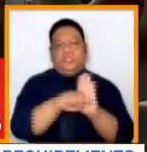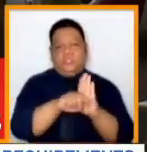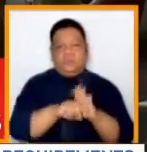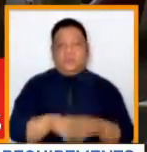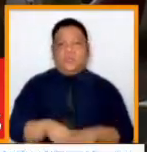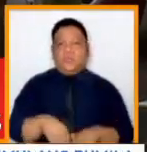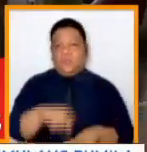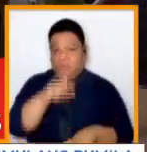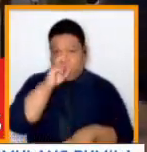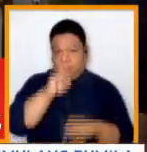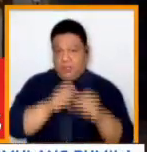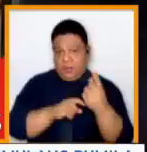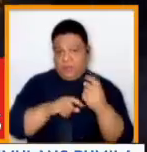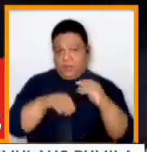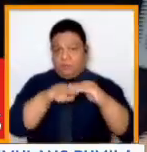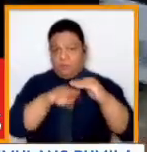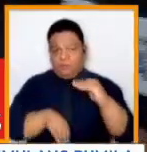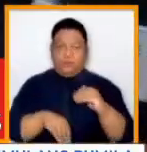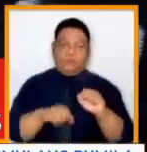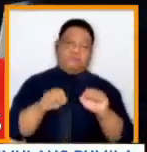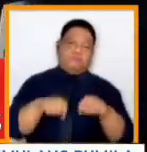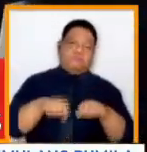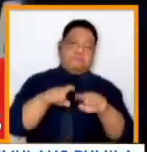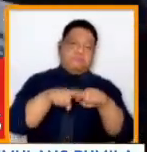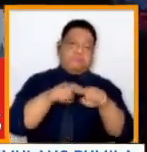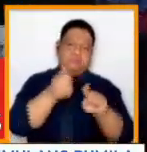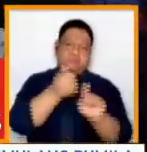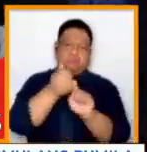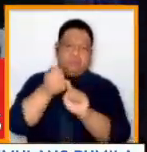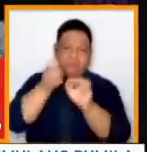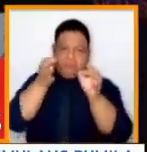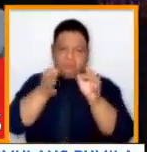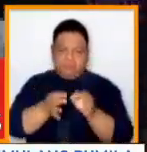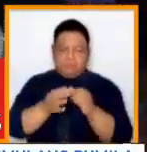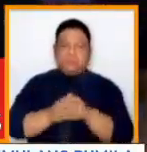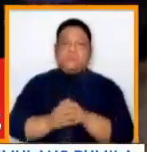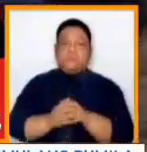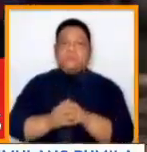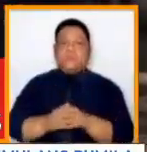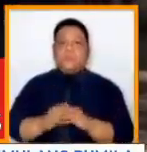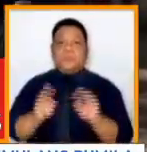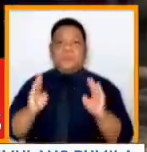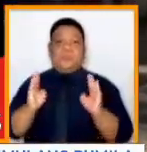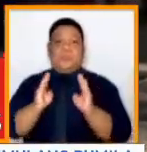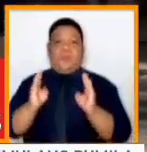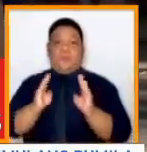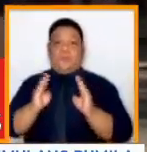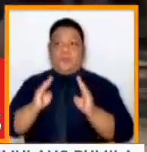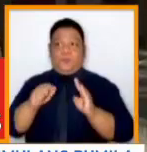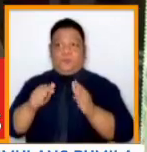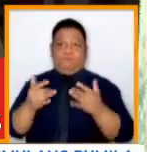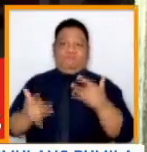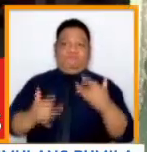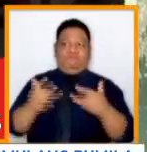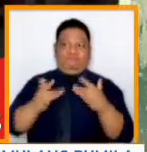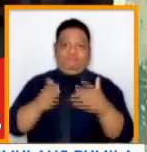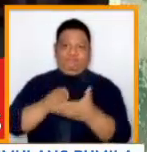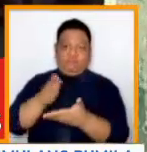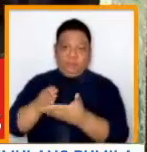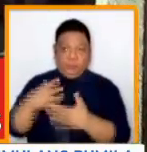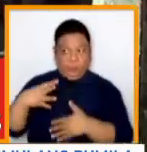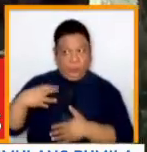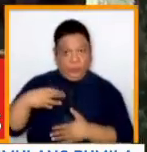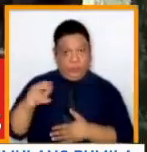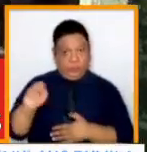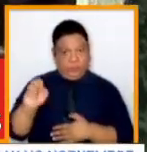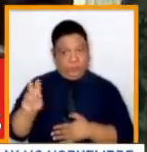pababa. Ivan, hinihintay na yung mga kapuso natin ang Baguio City, pero habang naghihintay naman sila ng Lunes ng November 1, pwede